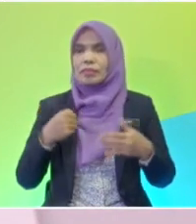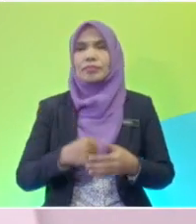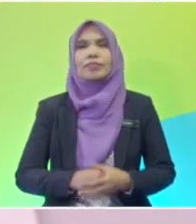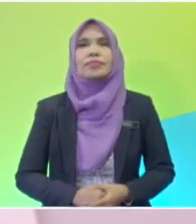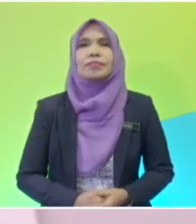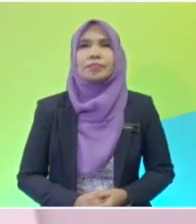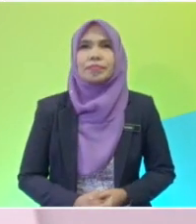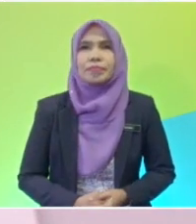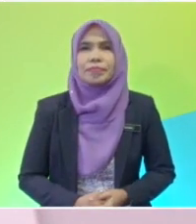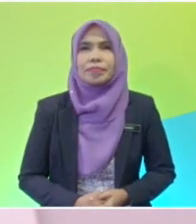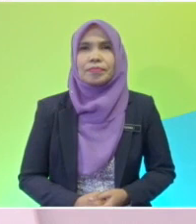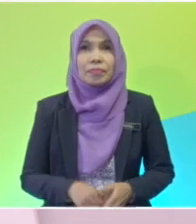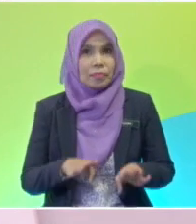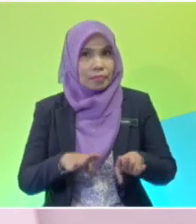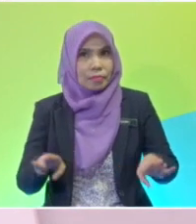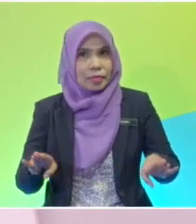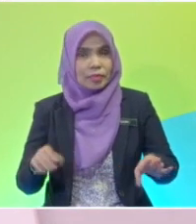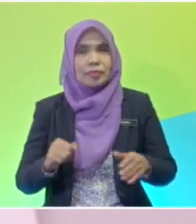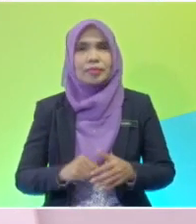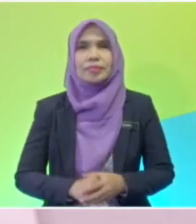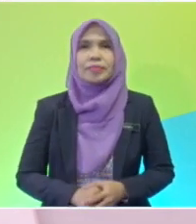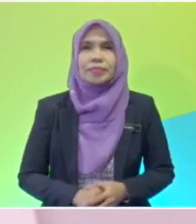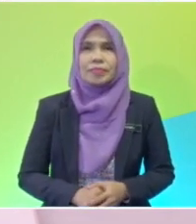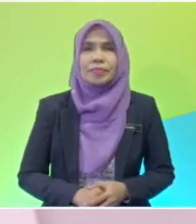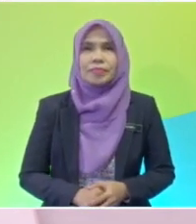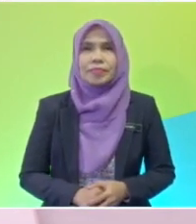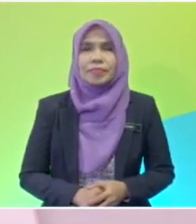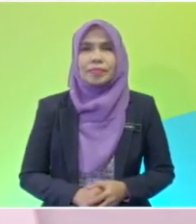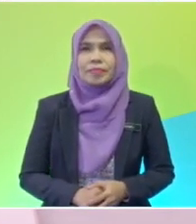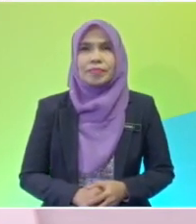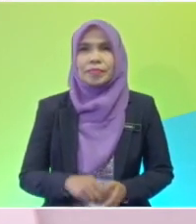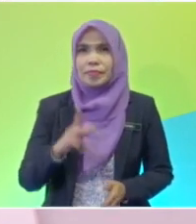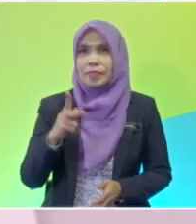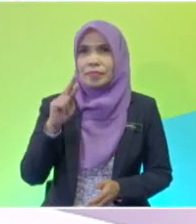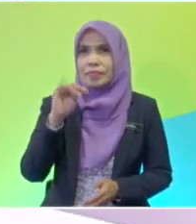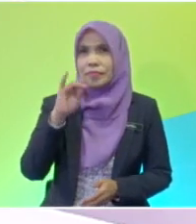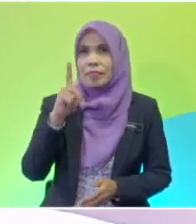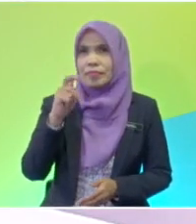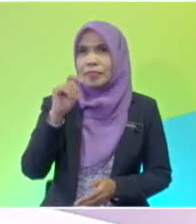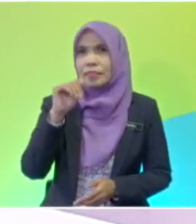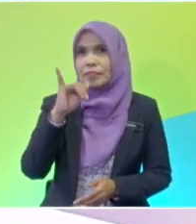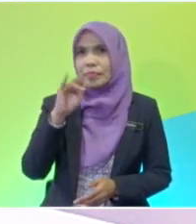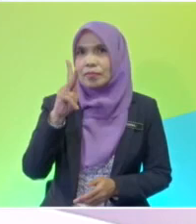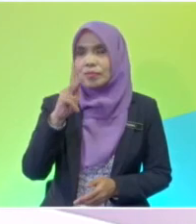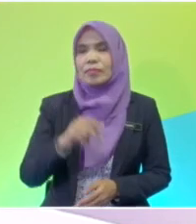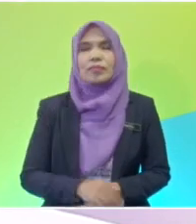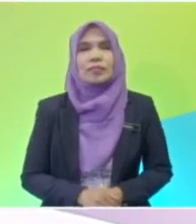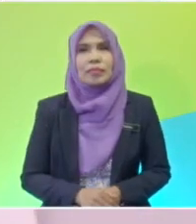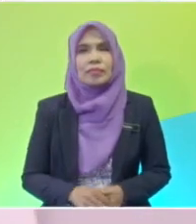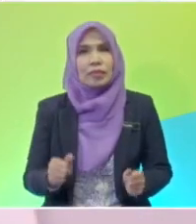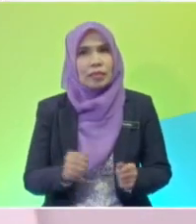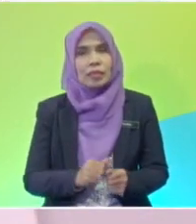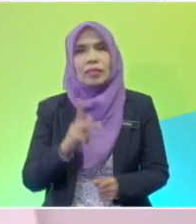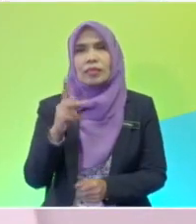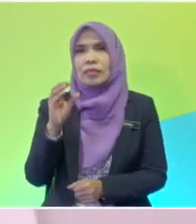dengan Kostrad kostra lain adalah kita tengok dia lebih kalau kita tengok dia